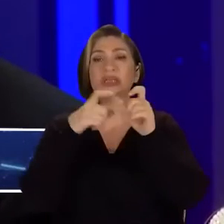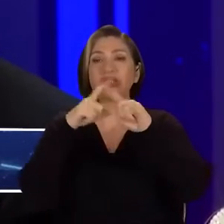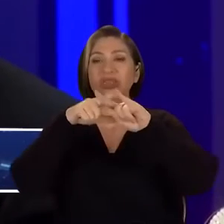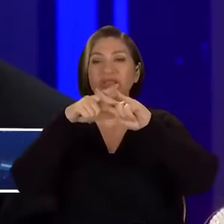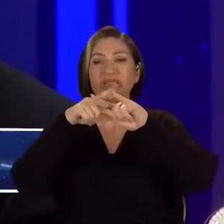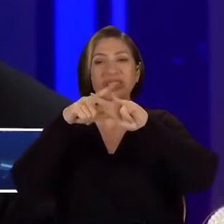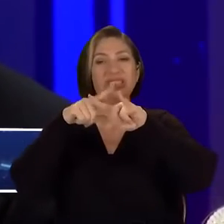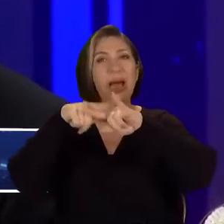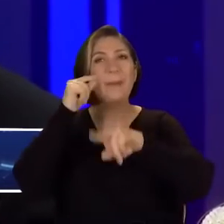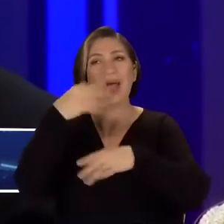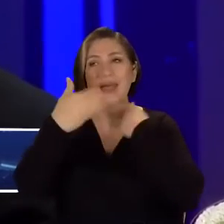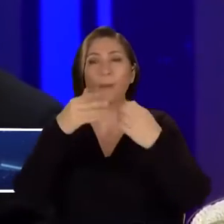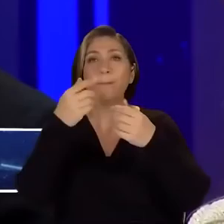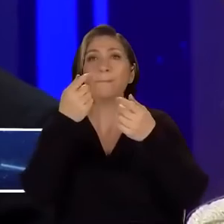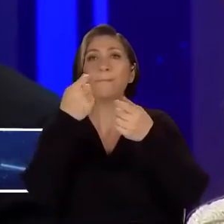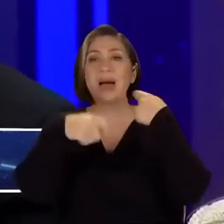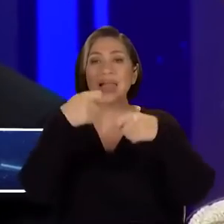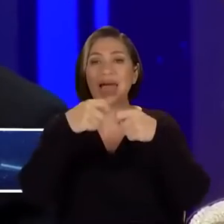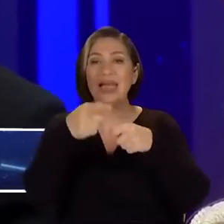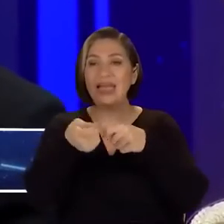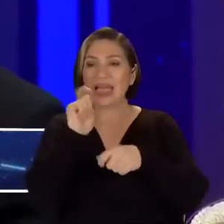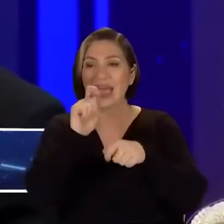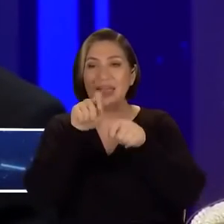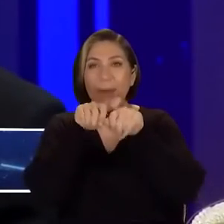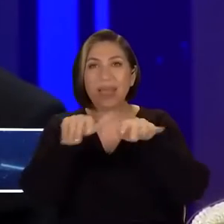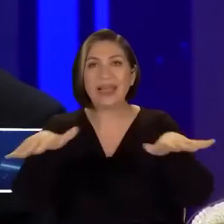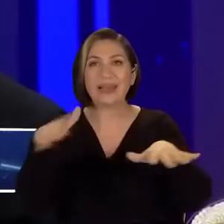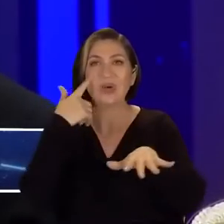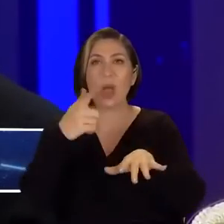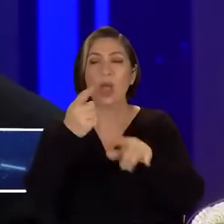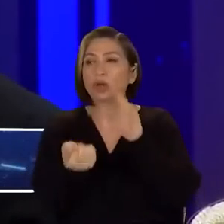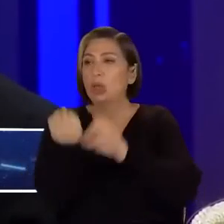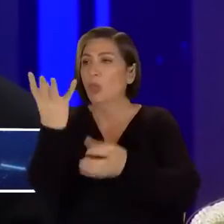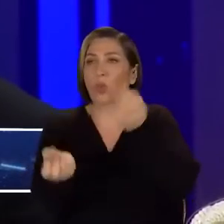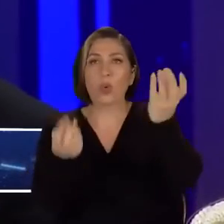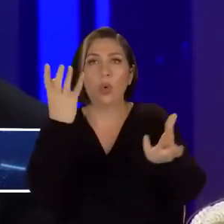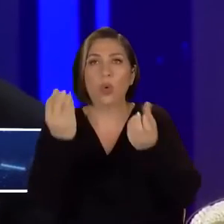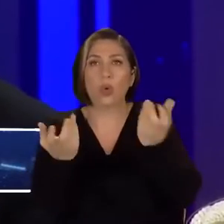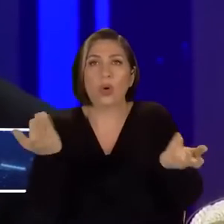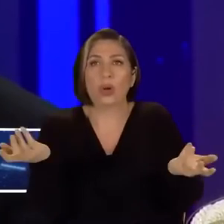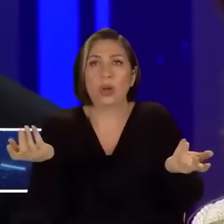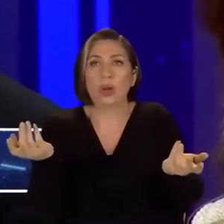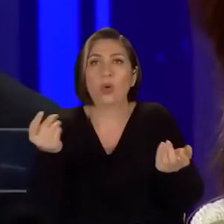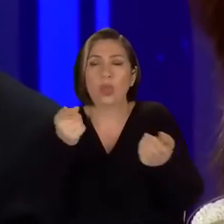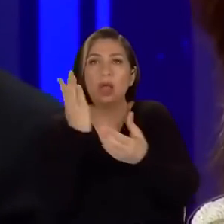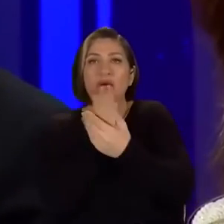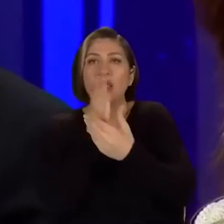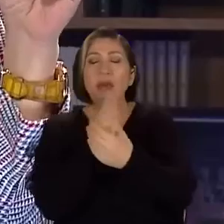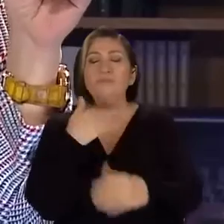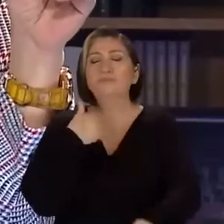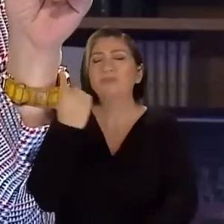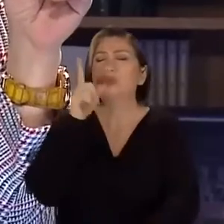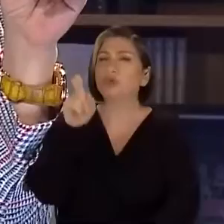gibi bankalar kredi mekanizmasıyla bu paraların çoğunu yaratıyorlar. Onlar da hep dijital kayıtlar. Bir soru sormak